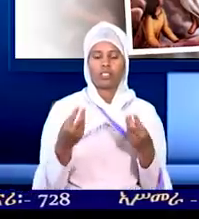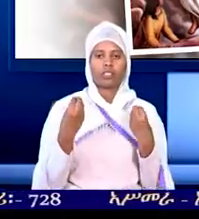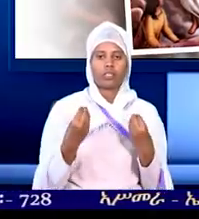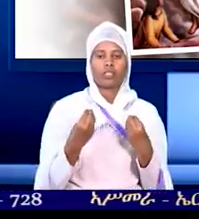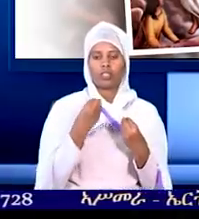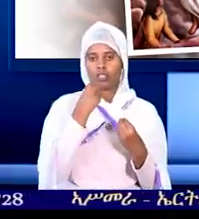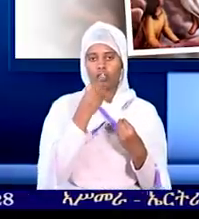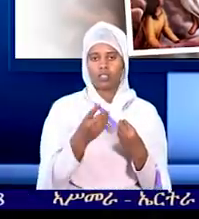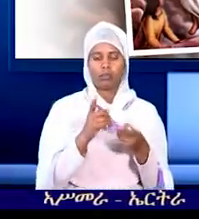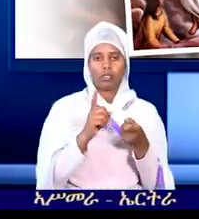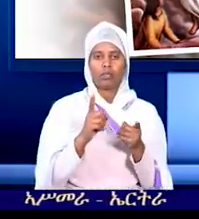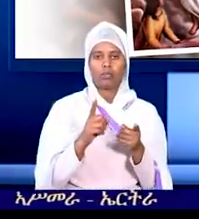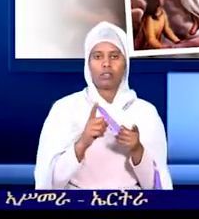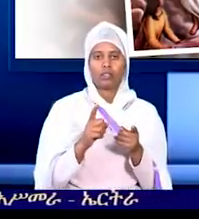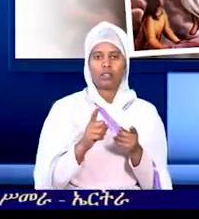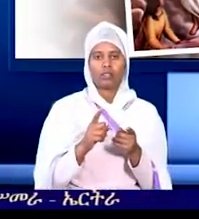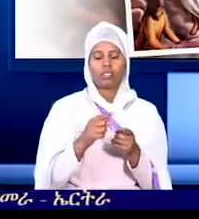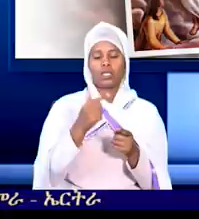ነዚ ከምዚ ዝበለ እንታይ ኢልና